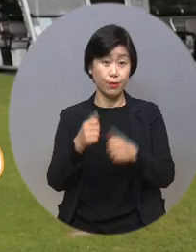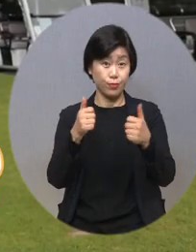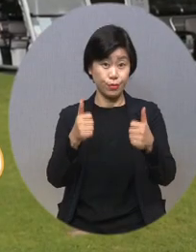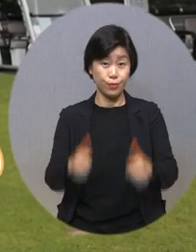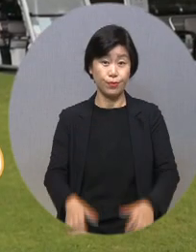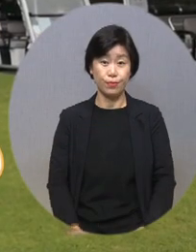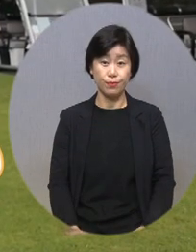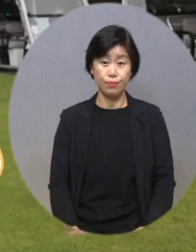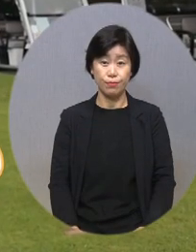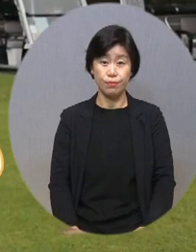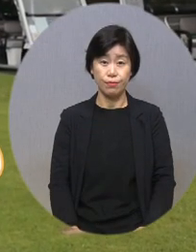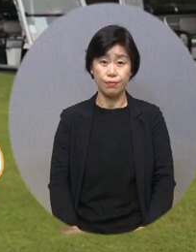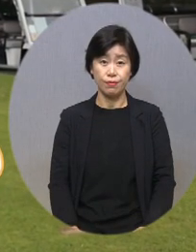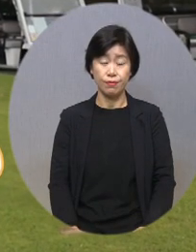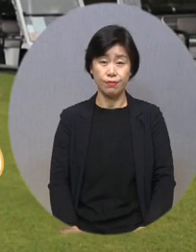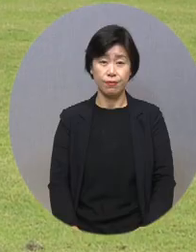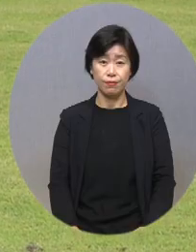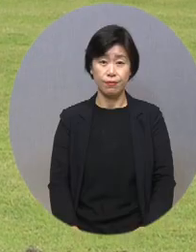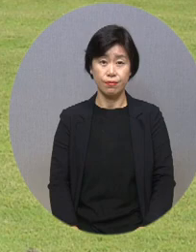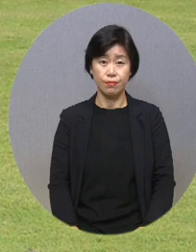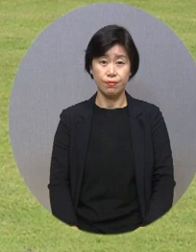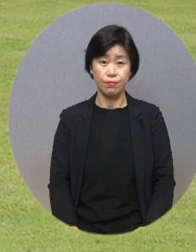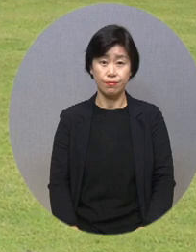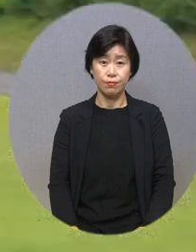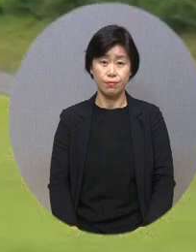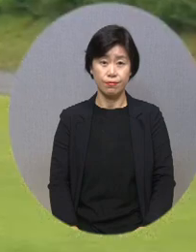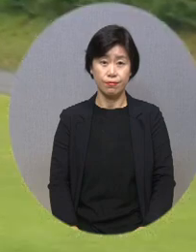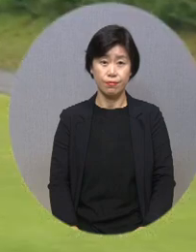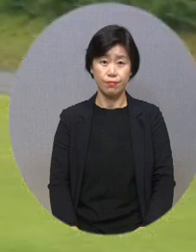굿샷! 굿샷이라고 탑볼 소리 나는데?